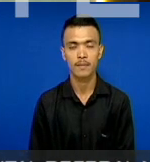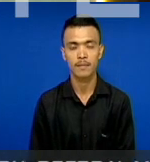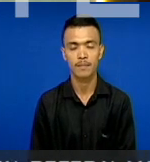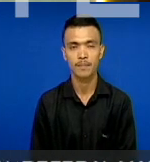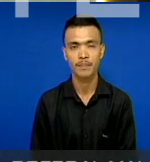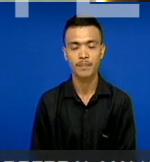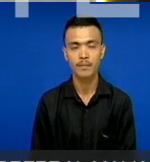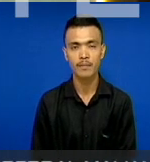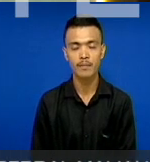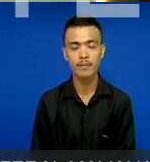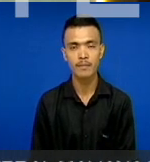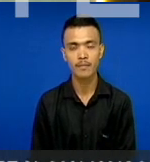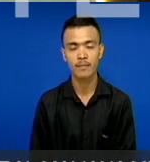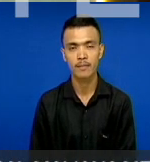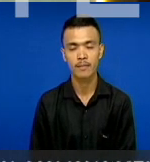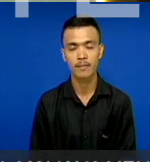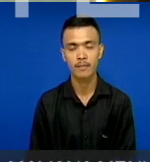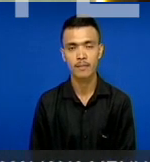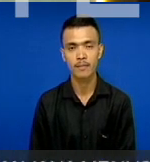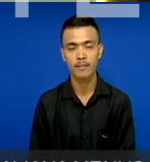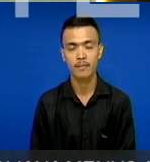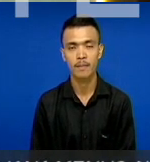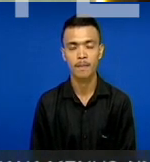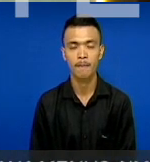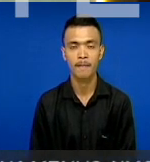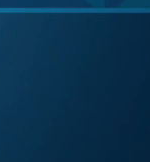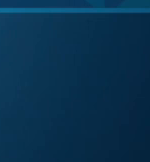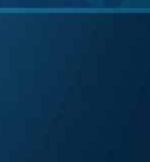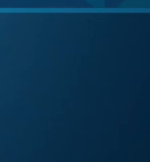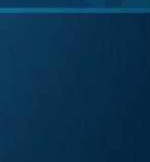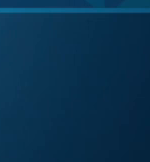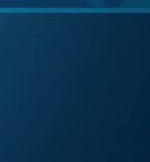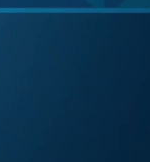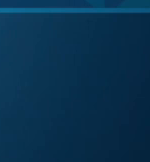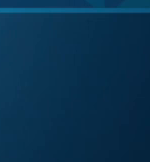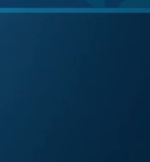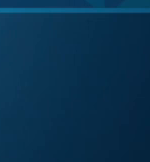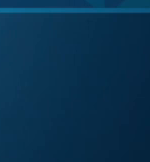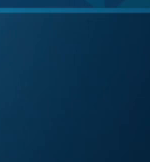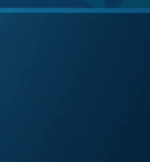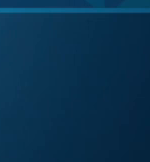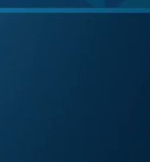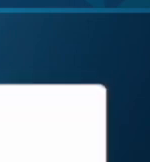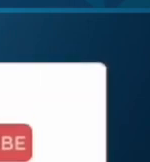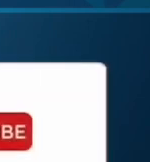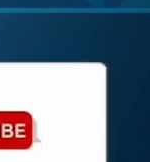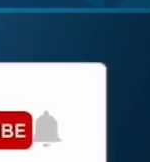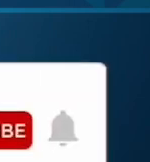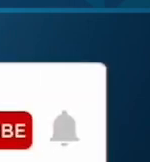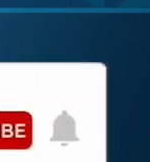rebelo hamutu ko Lydia Martins filahikas bai studio RTTL kai kulidili. Atu hetang informasaun faktuais